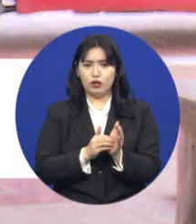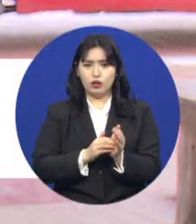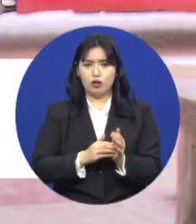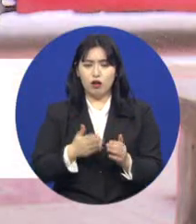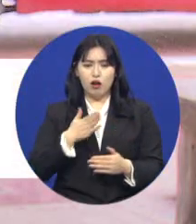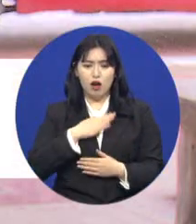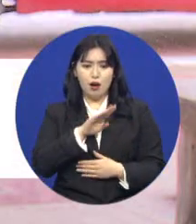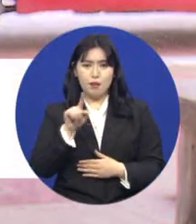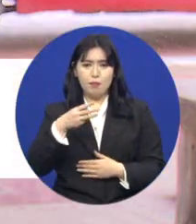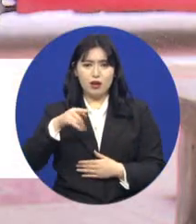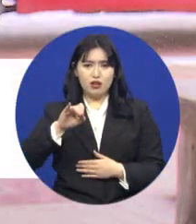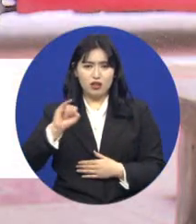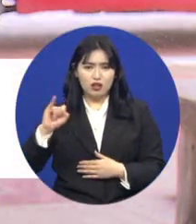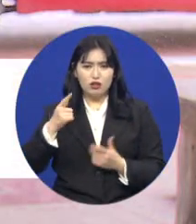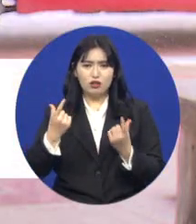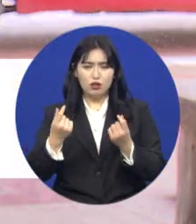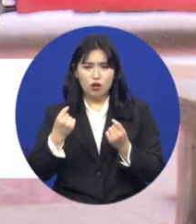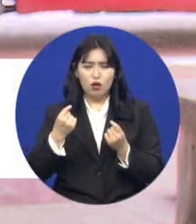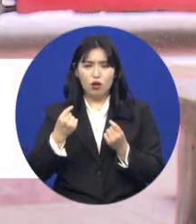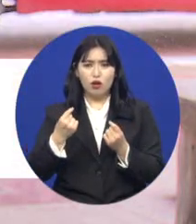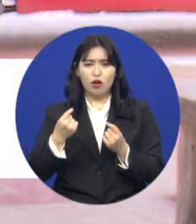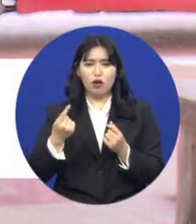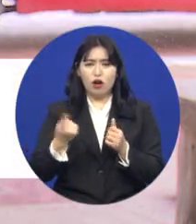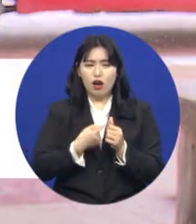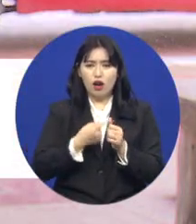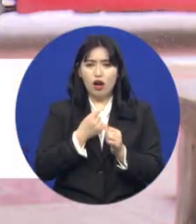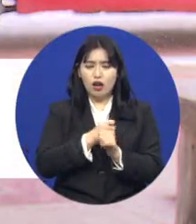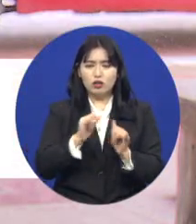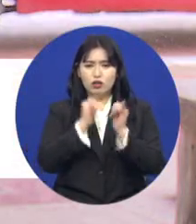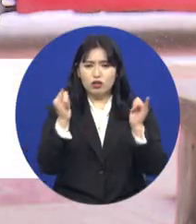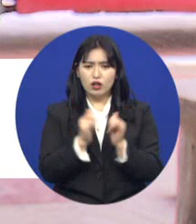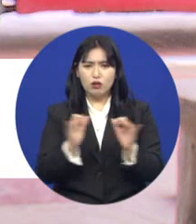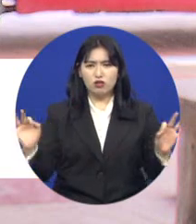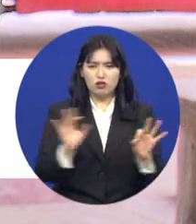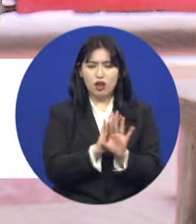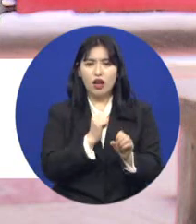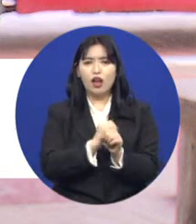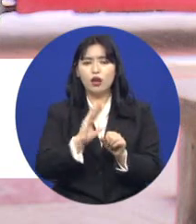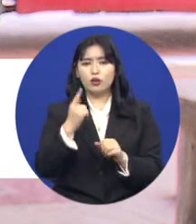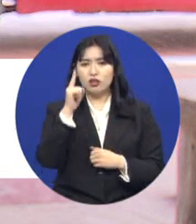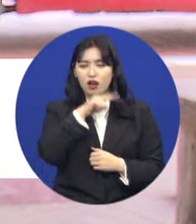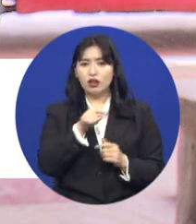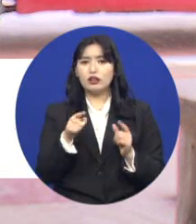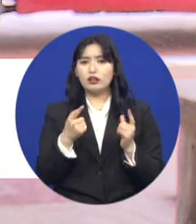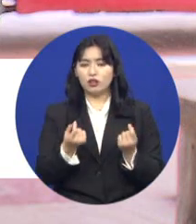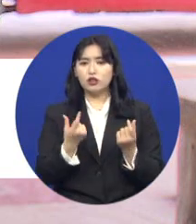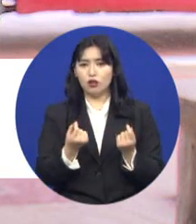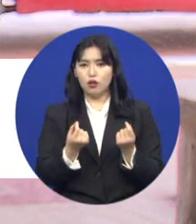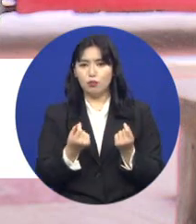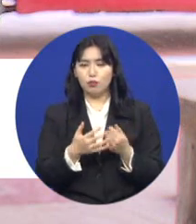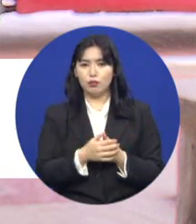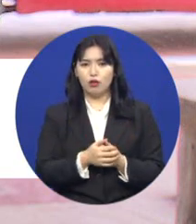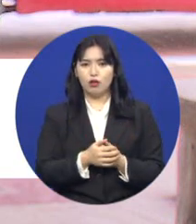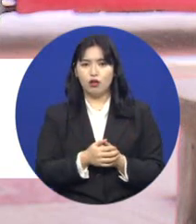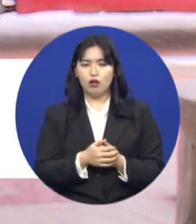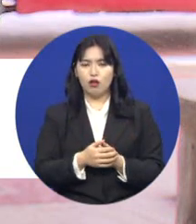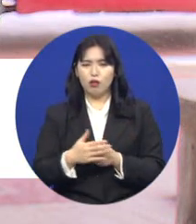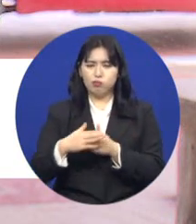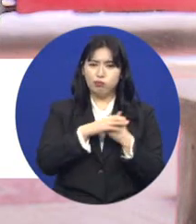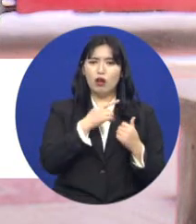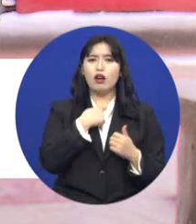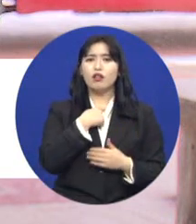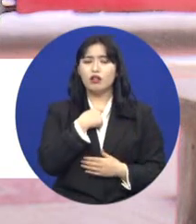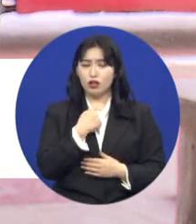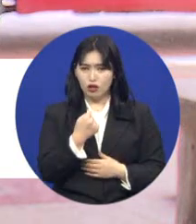빨갱이 취급하면서 이렇게 사회적으로 이렇게 제거해야 될 악 같이 몰아붙인